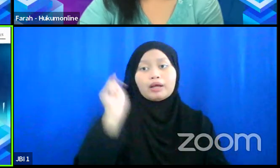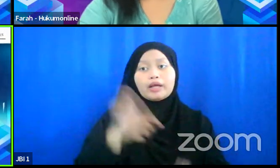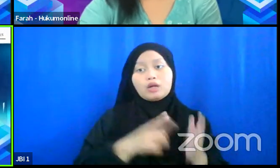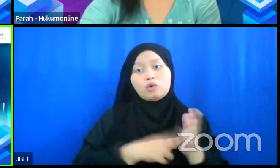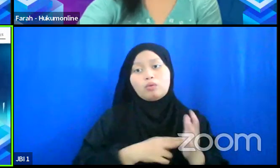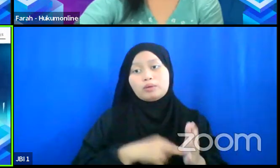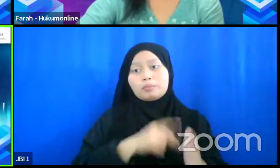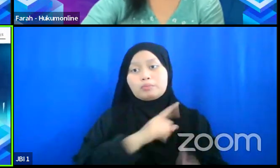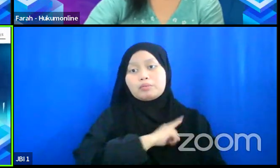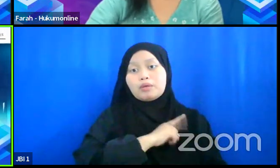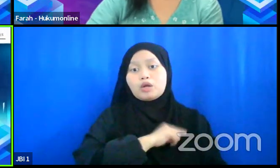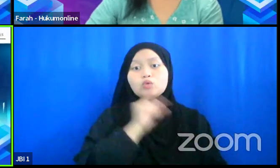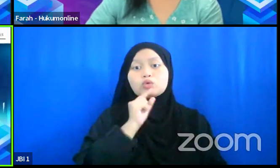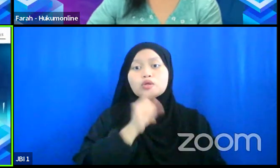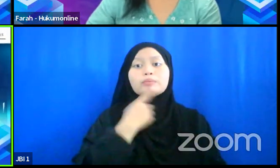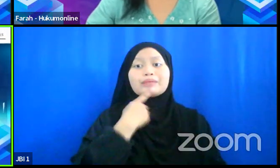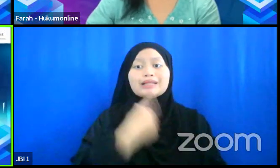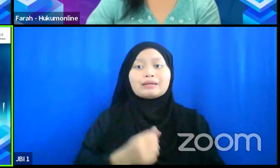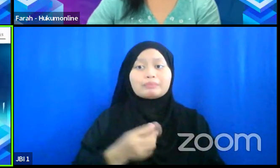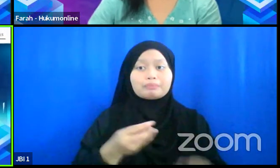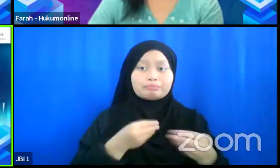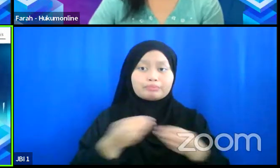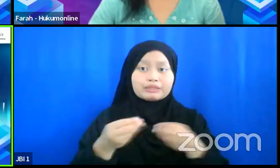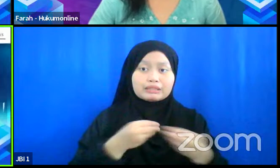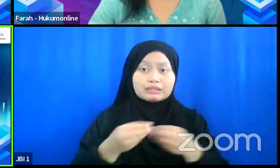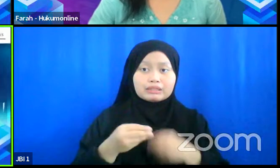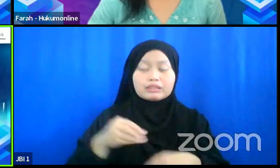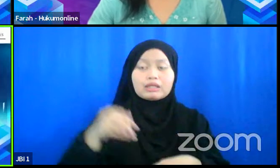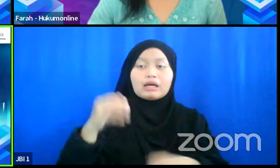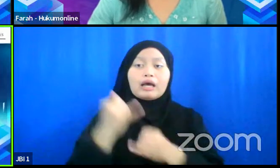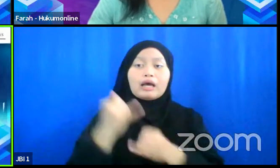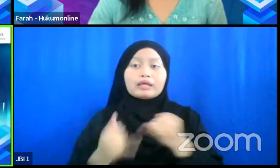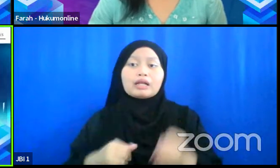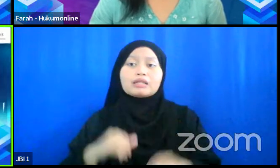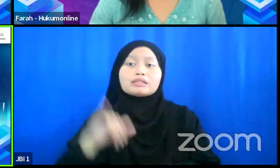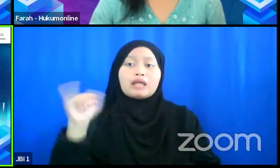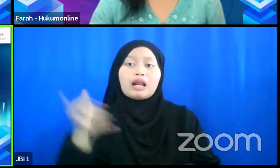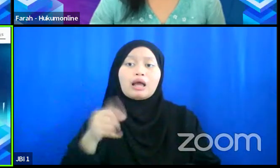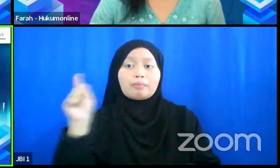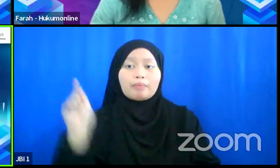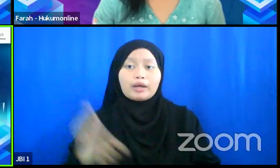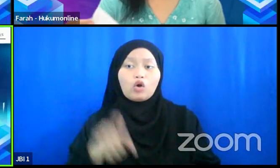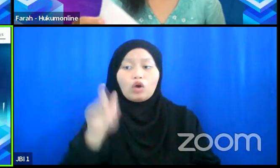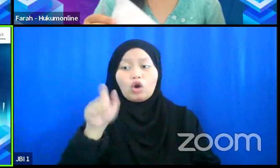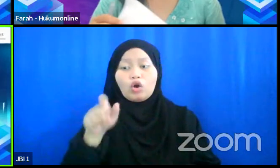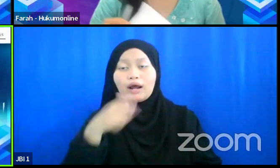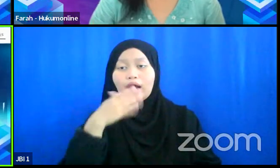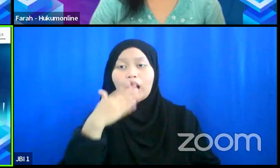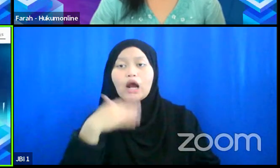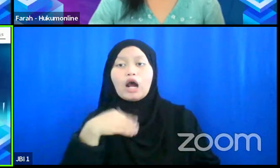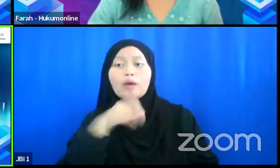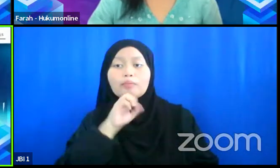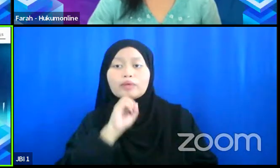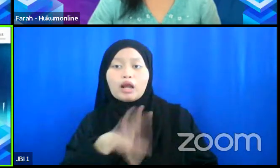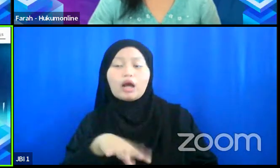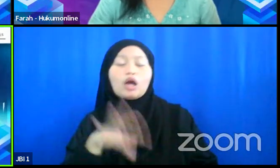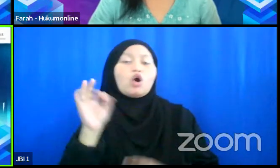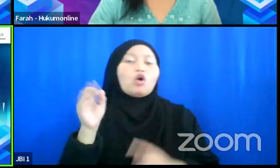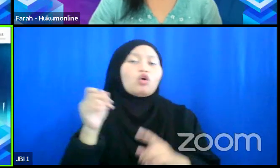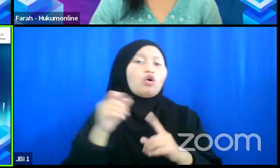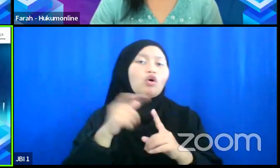nomor pribadinya untuk keperluan bisnis pada akhirnya disalahgunakan untuk ada orang mengaku-ngaku dan pada akhirnya UTP